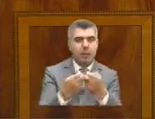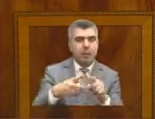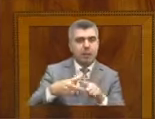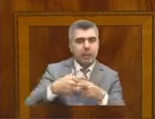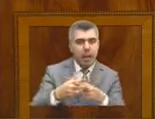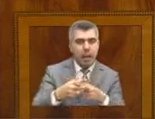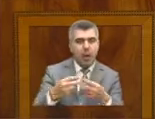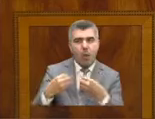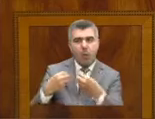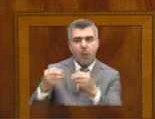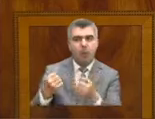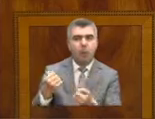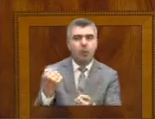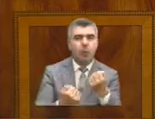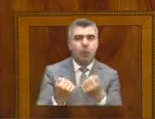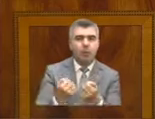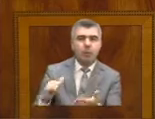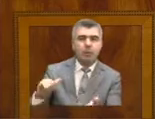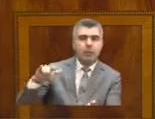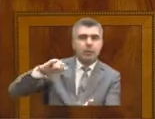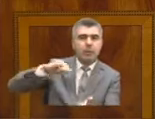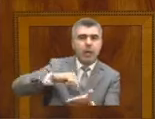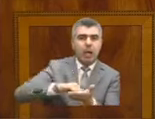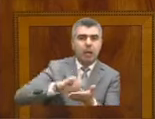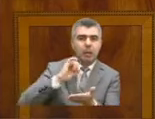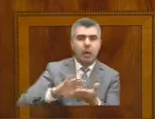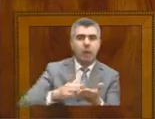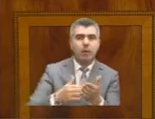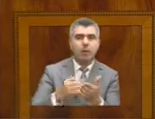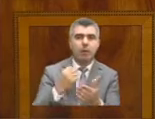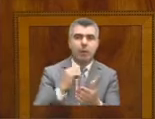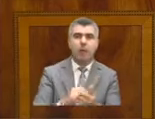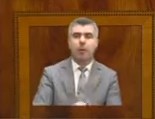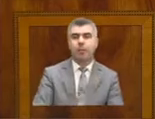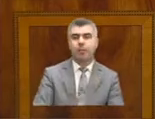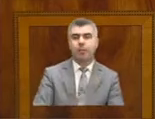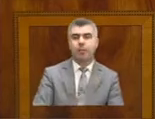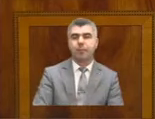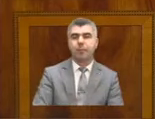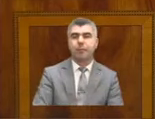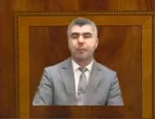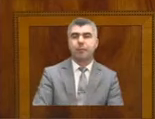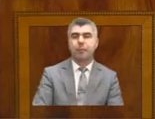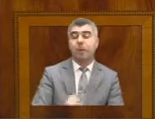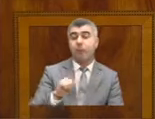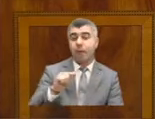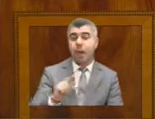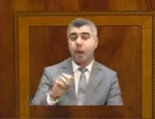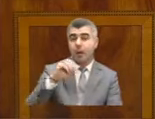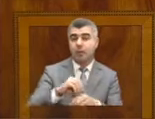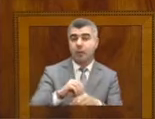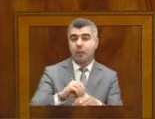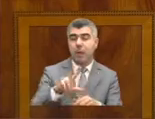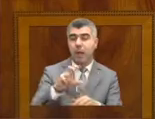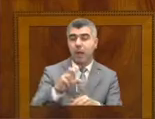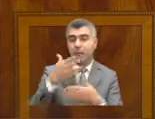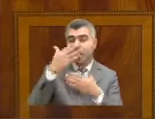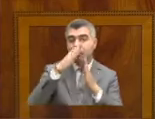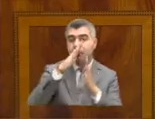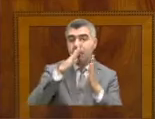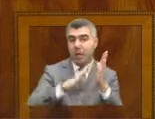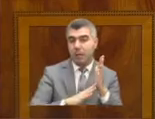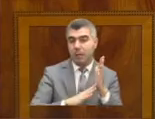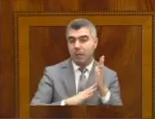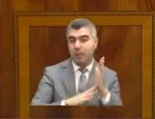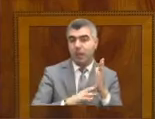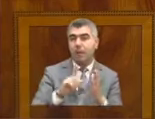وتصدير السيارات والطيران والإلكترونيك. كما عرفت المملكة خلال هذا